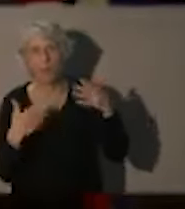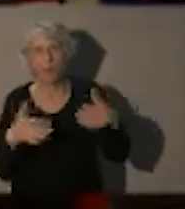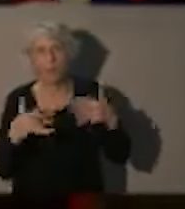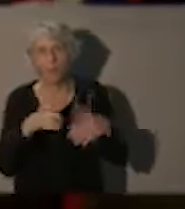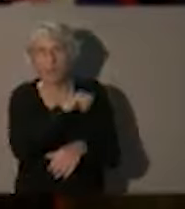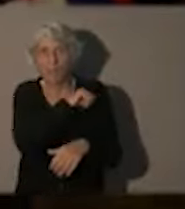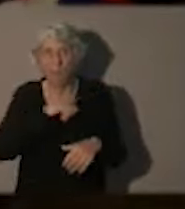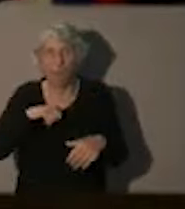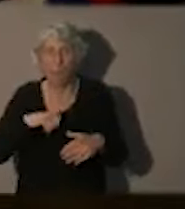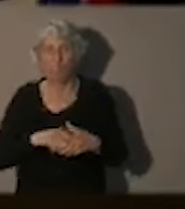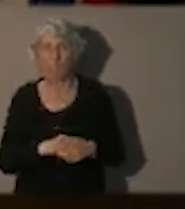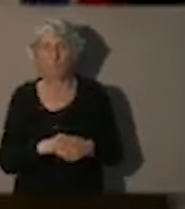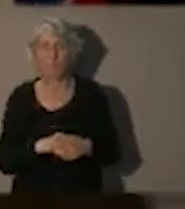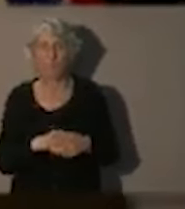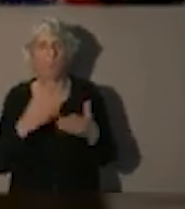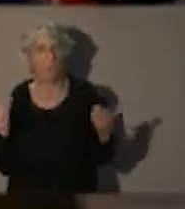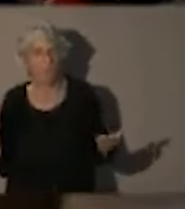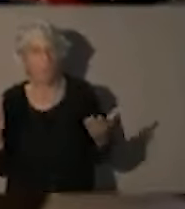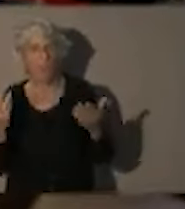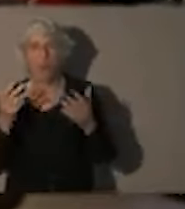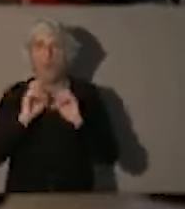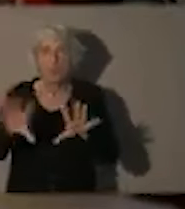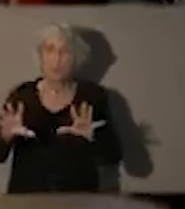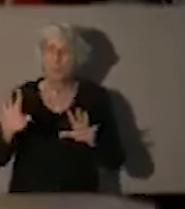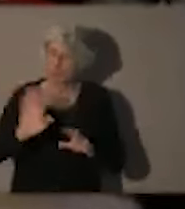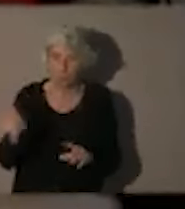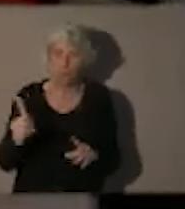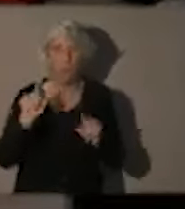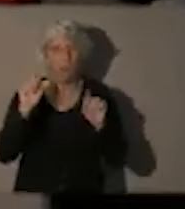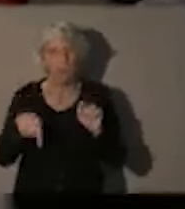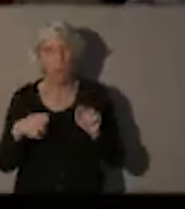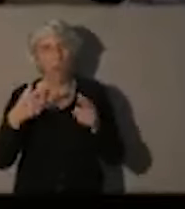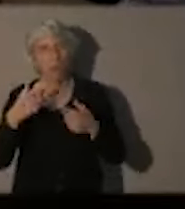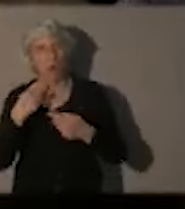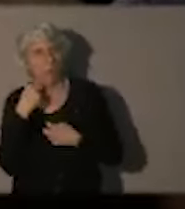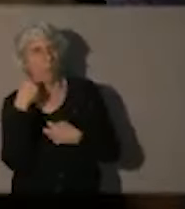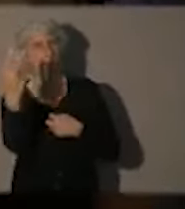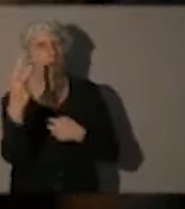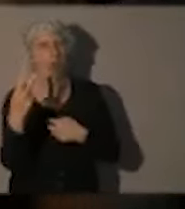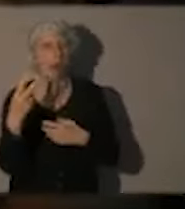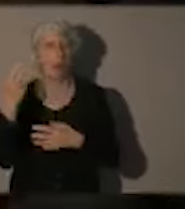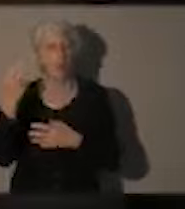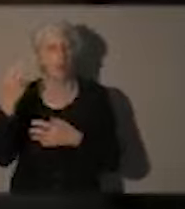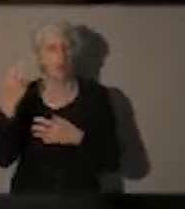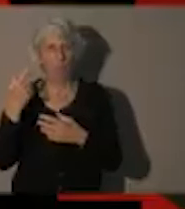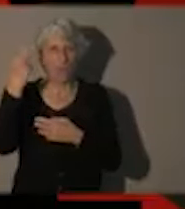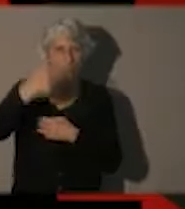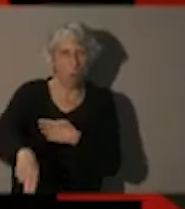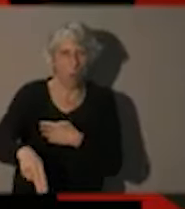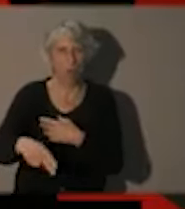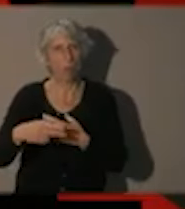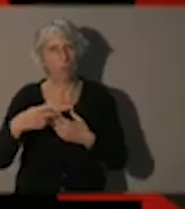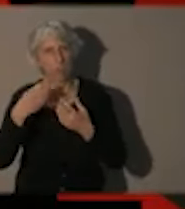sont accrues. Alors ne laissons plus faire. Faisons-nous entendre. Portons le flambeau du non.